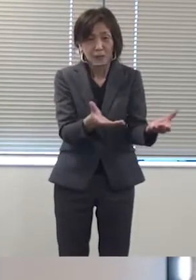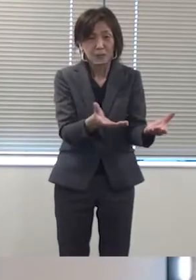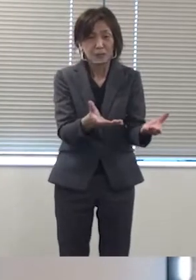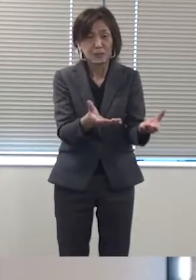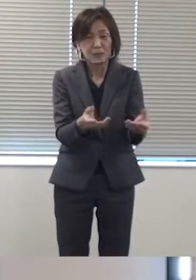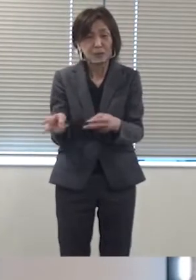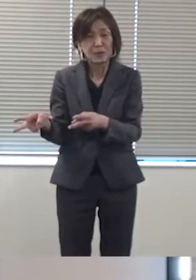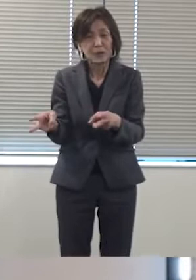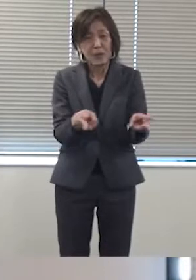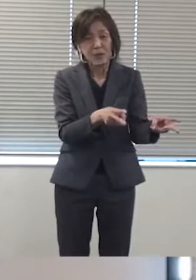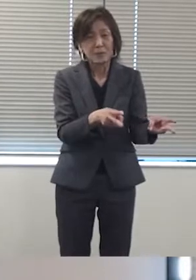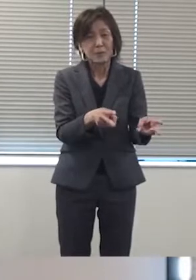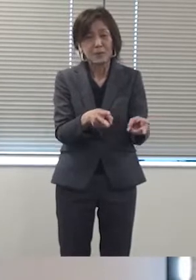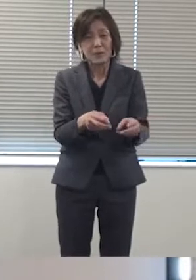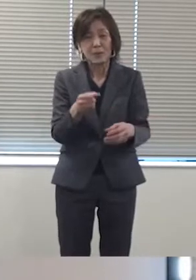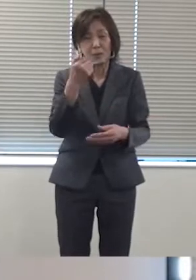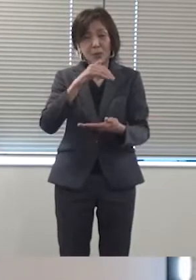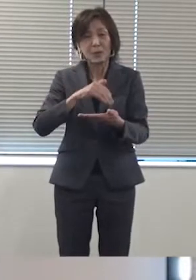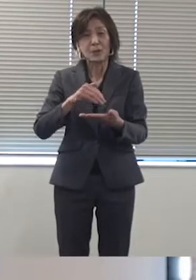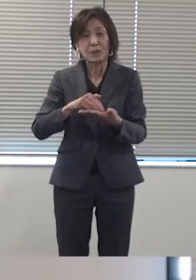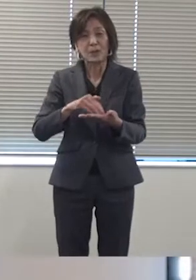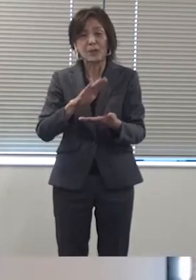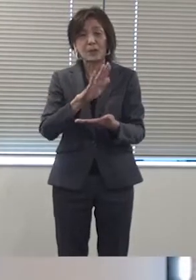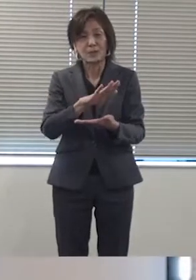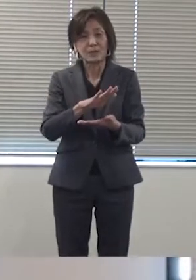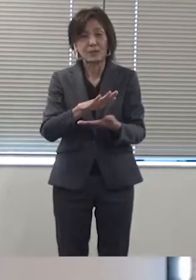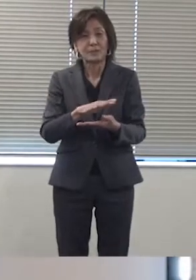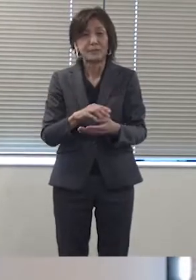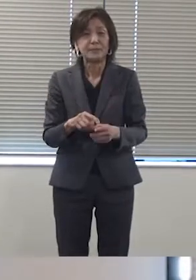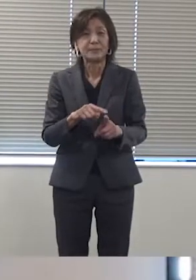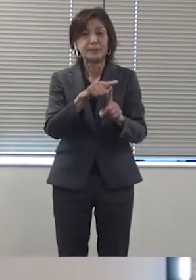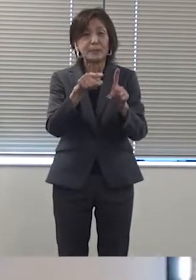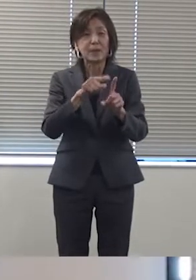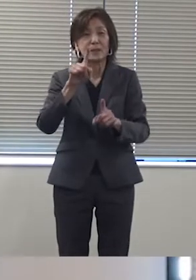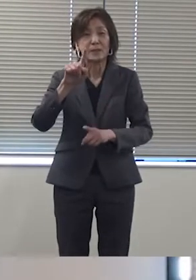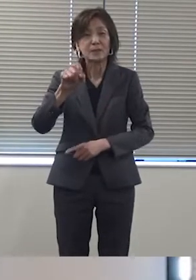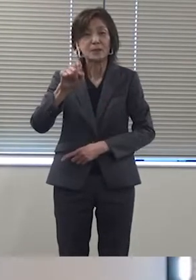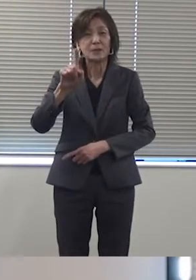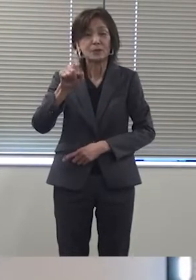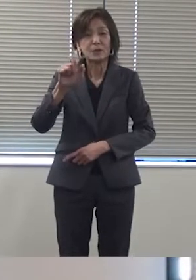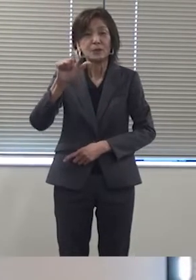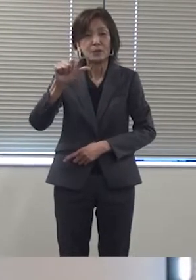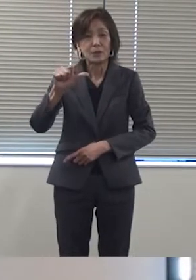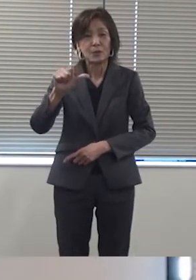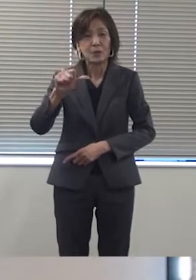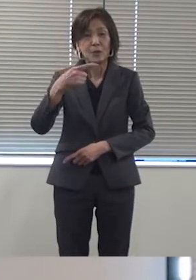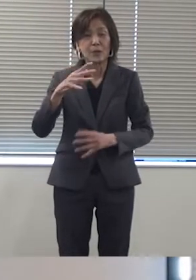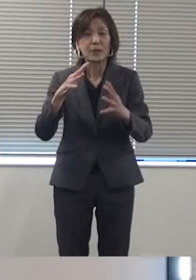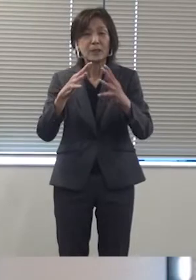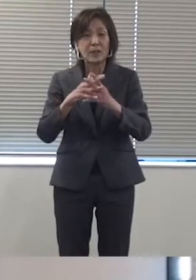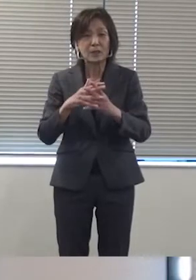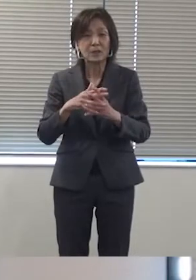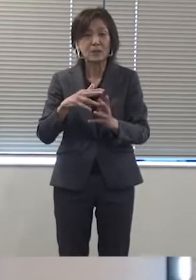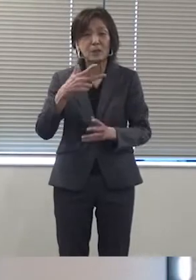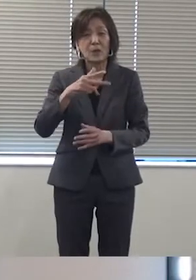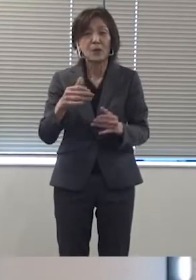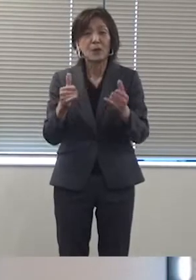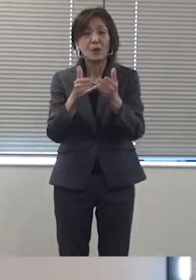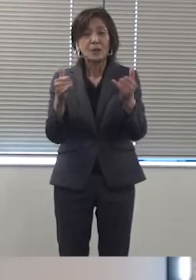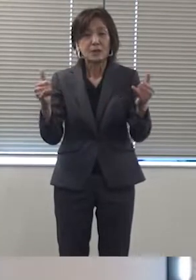ります。15ページは先ほど少し触れました、一区の市民会館の3つの施設の複合化の工